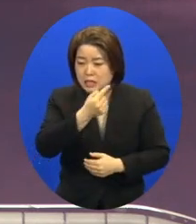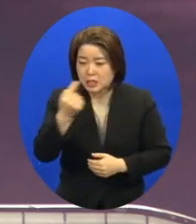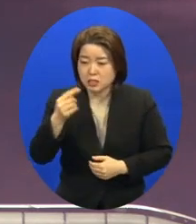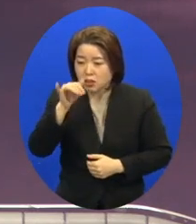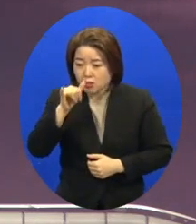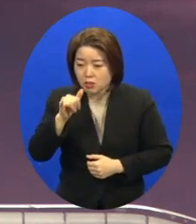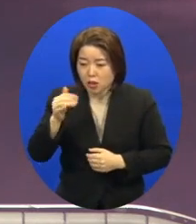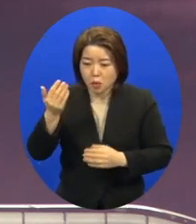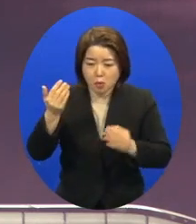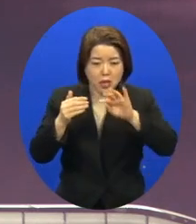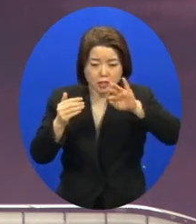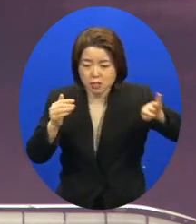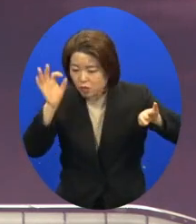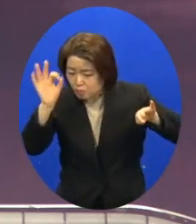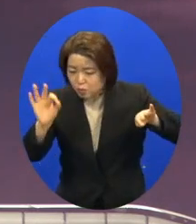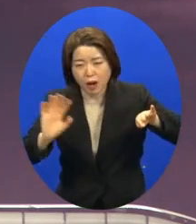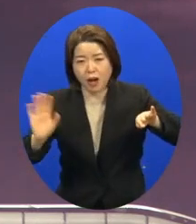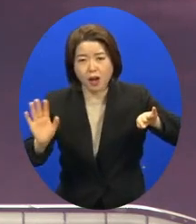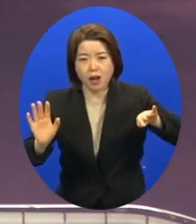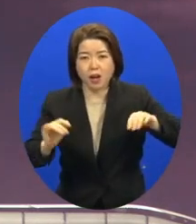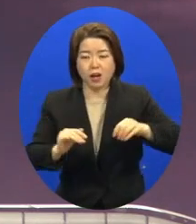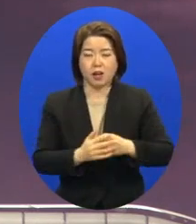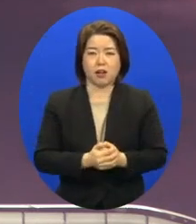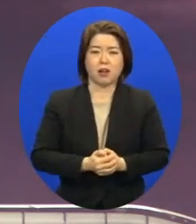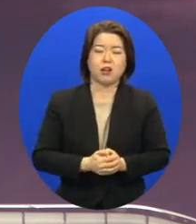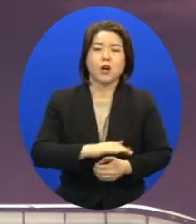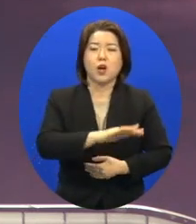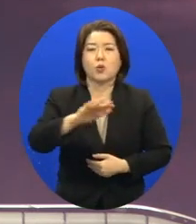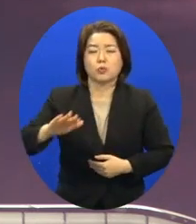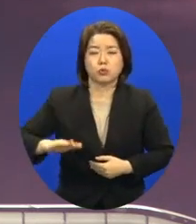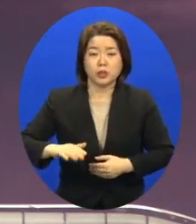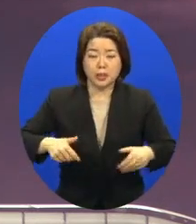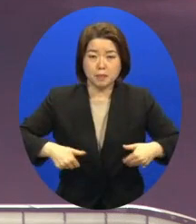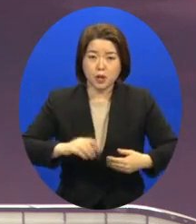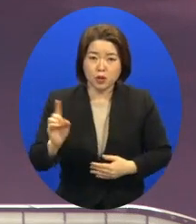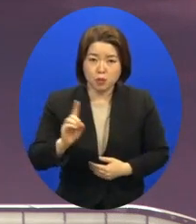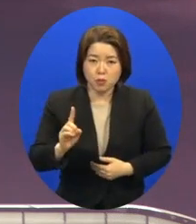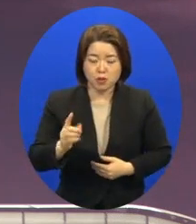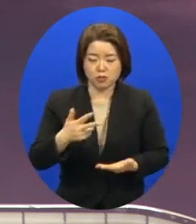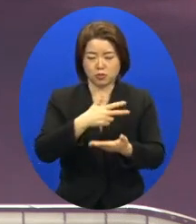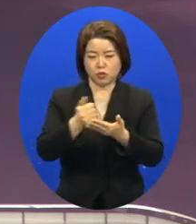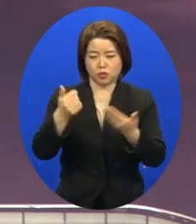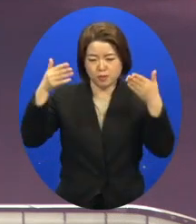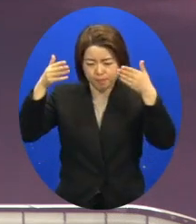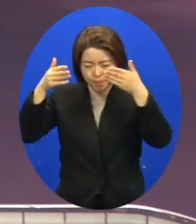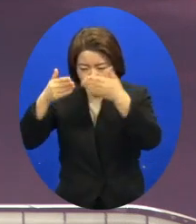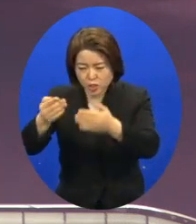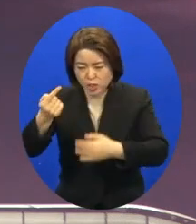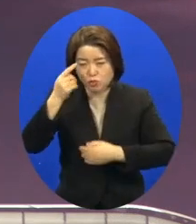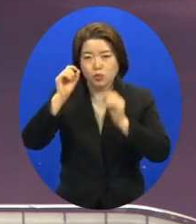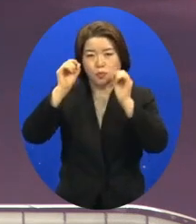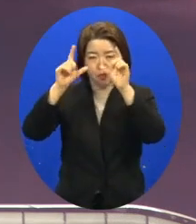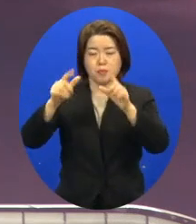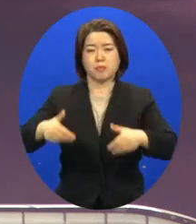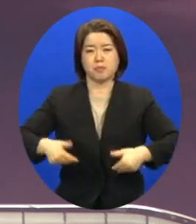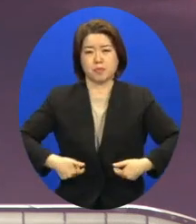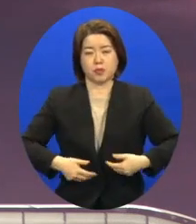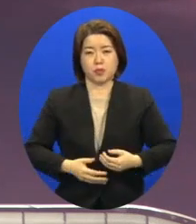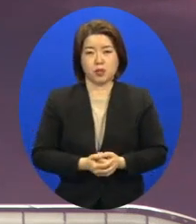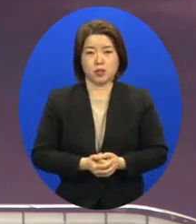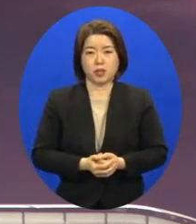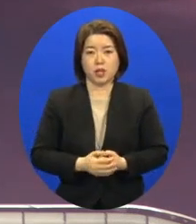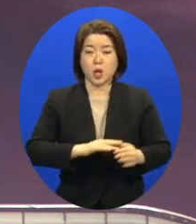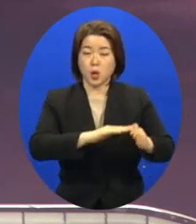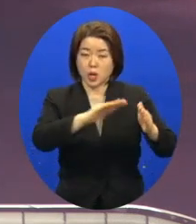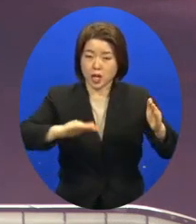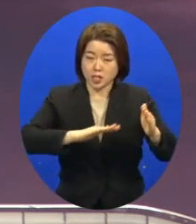거. 그러니까 우리에게 필요한 것이 무엇입니까? 주님을 주목하는 눈이 열려야 한다는 것입니다. 여전히 우리 가정 안에